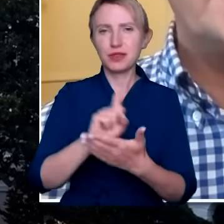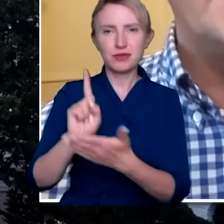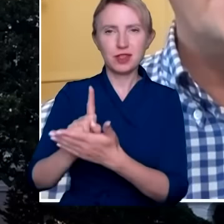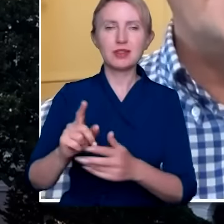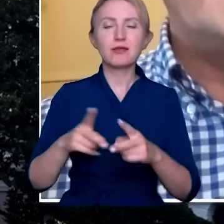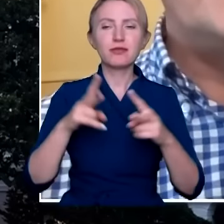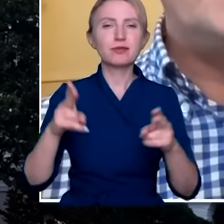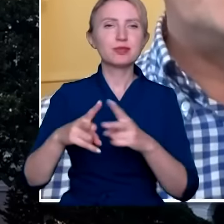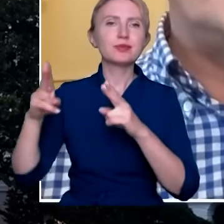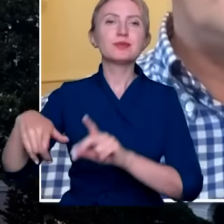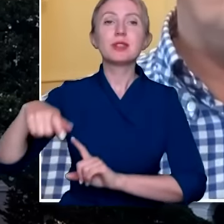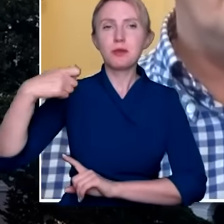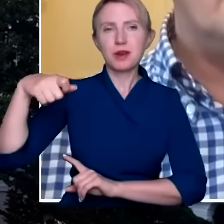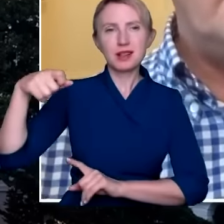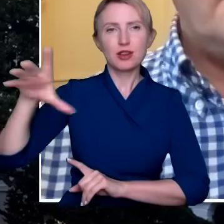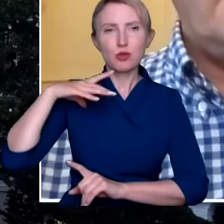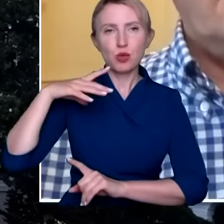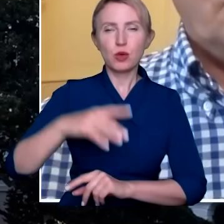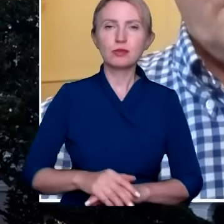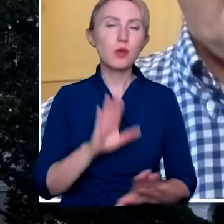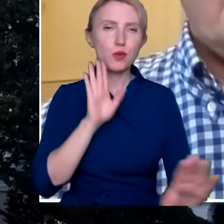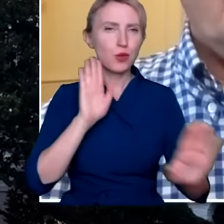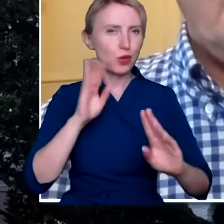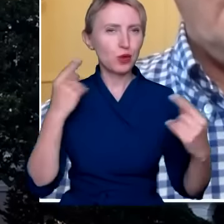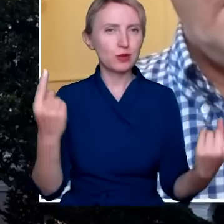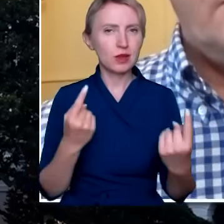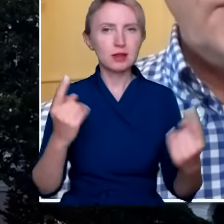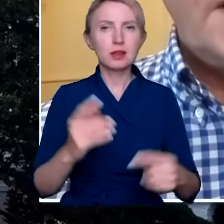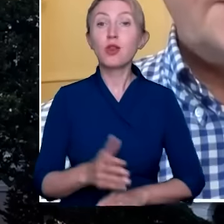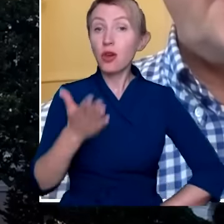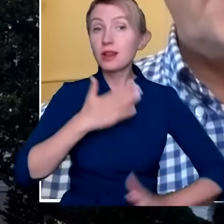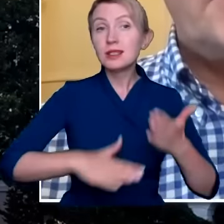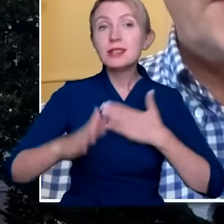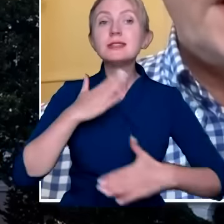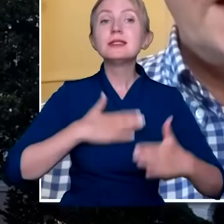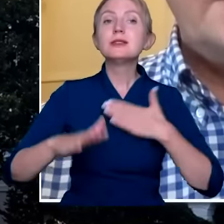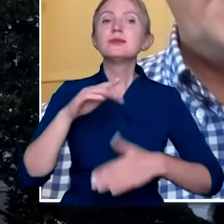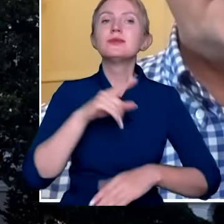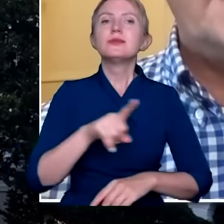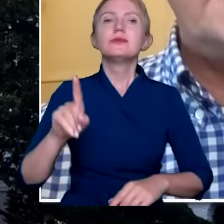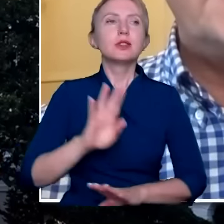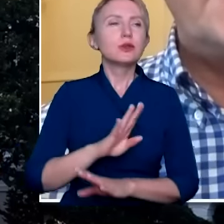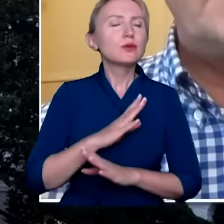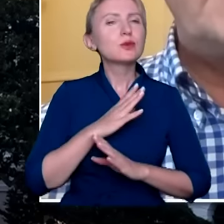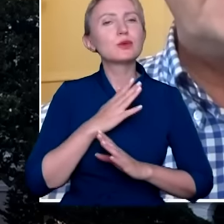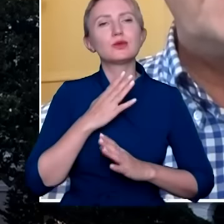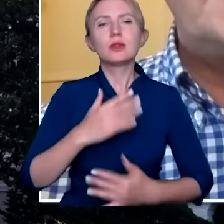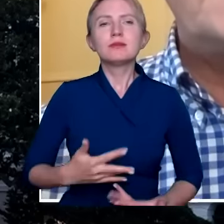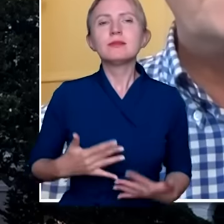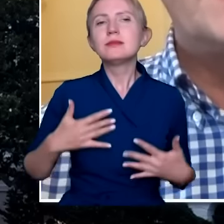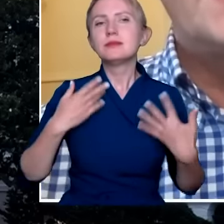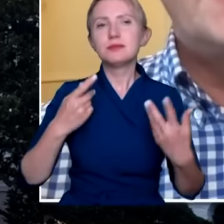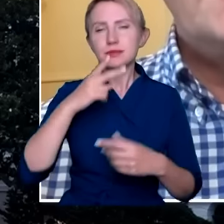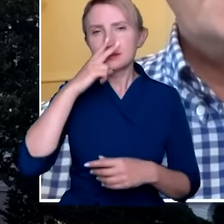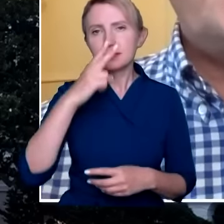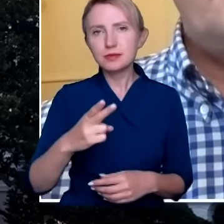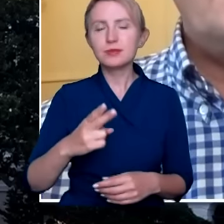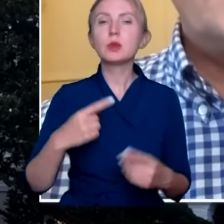wyborach prezydenckich. Także ewidentnie ten entuzjazm i wzruszenie i przekonanie, że mamy do czynienia z